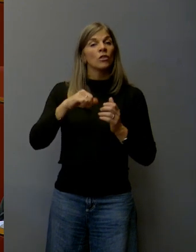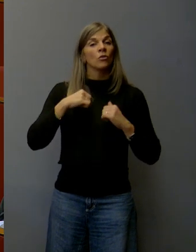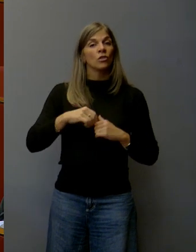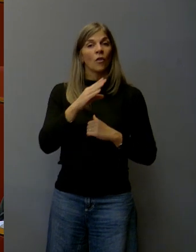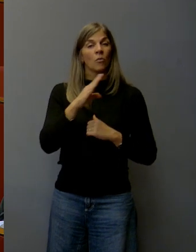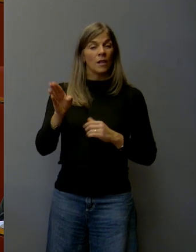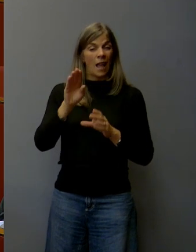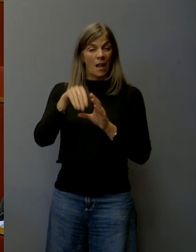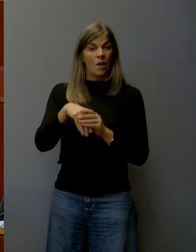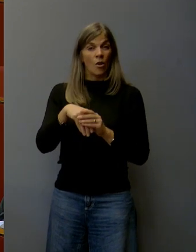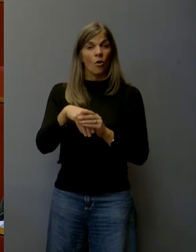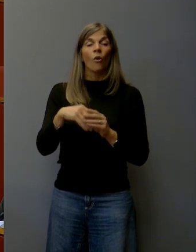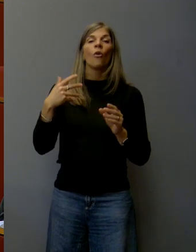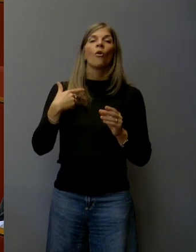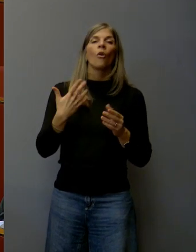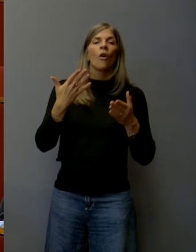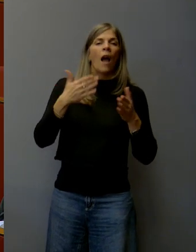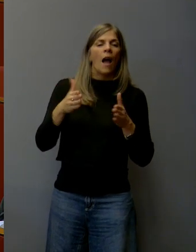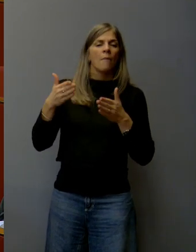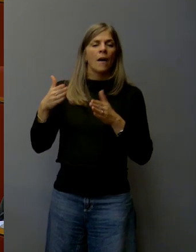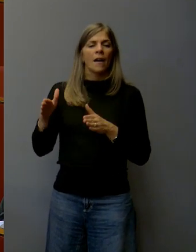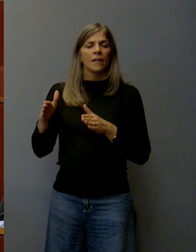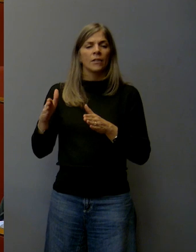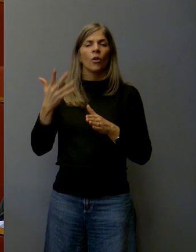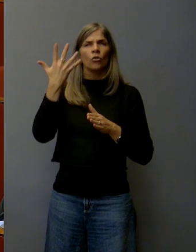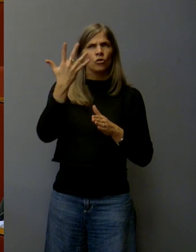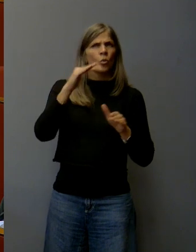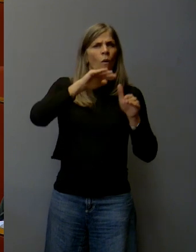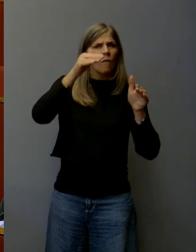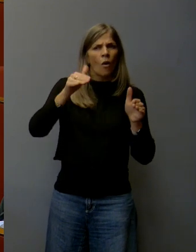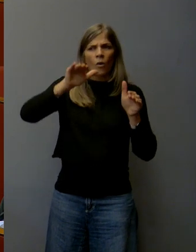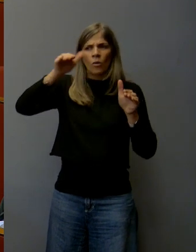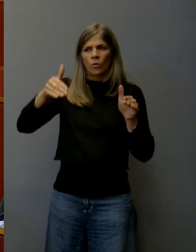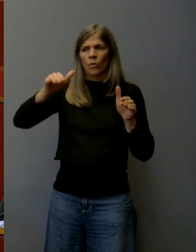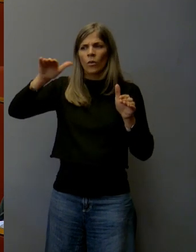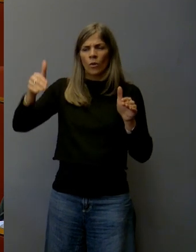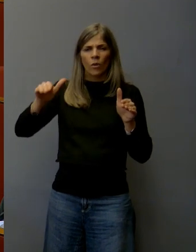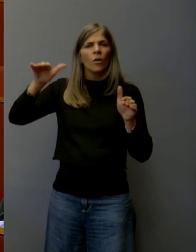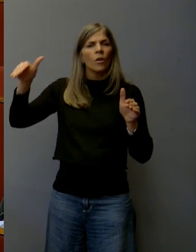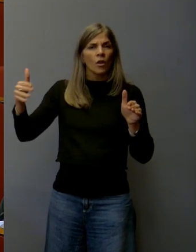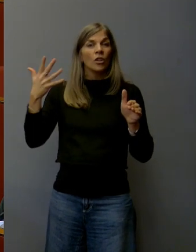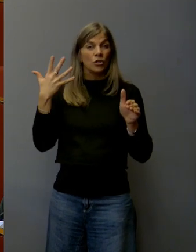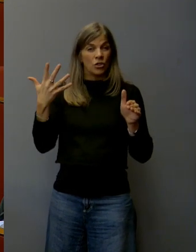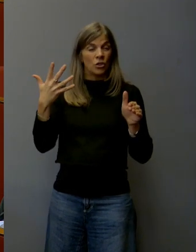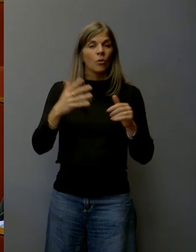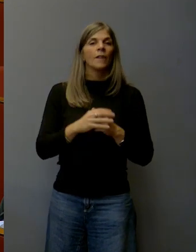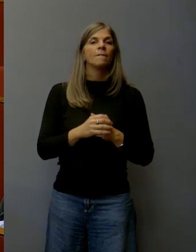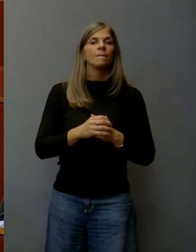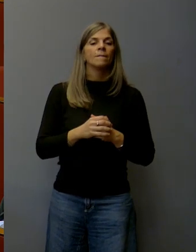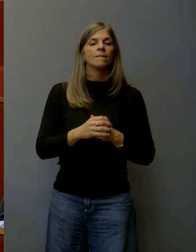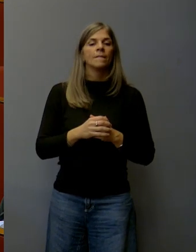aperte 2-6 volt 5 voltini delle della ferrovia